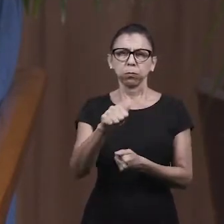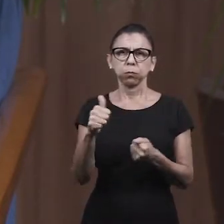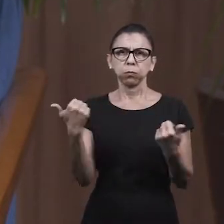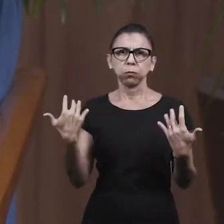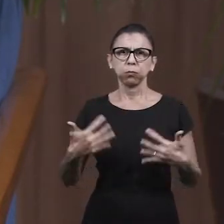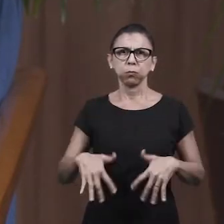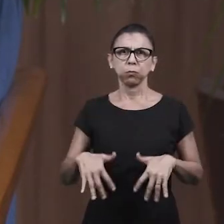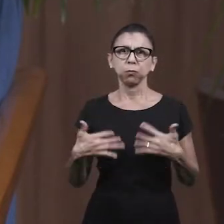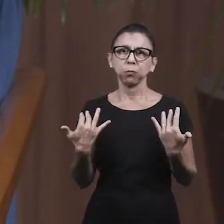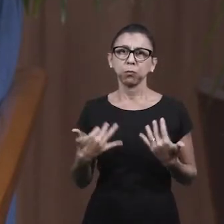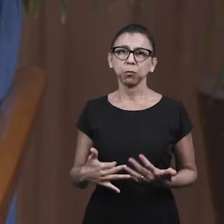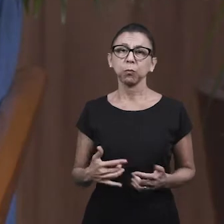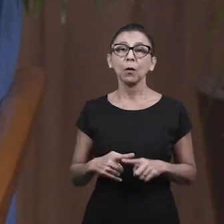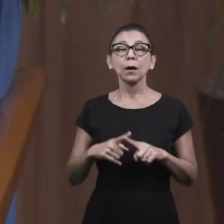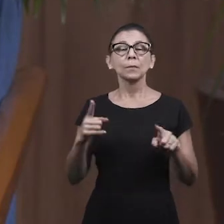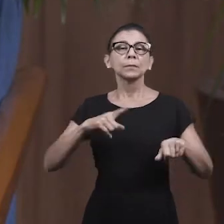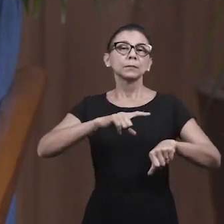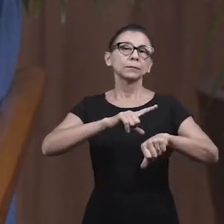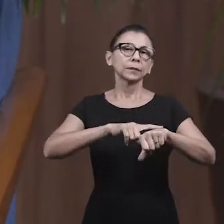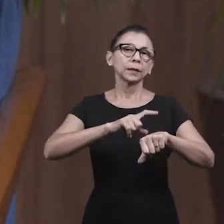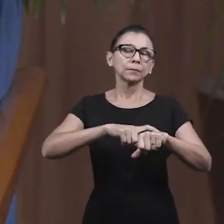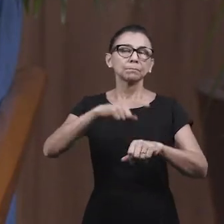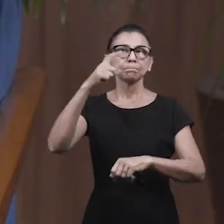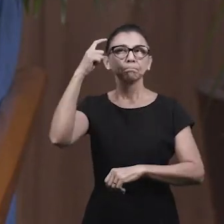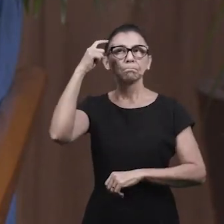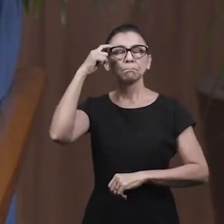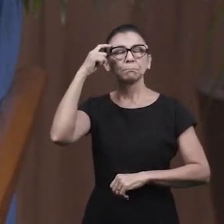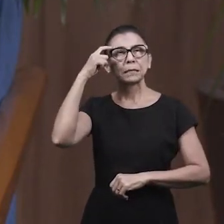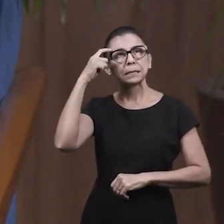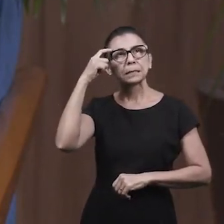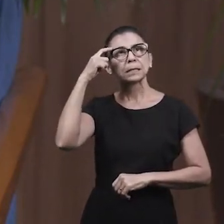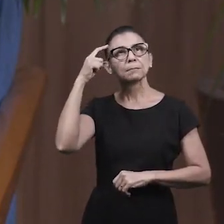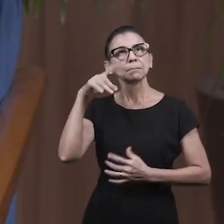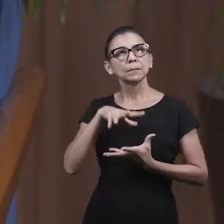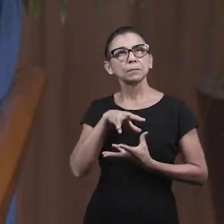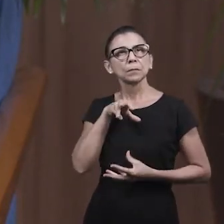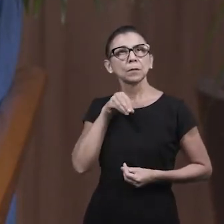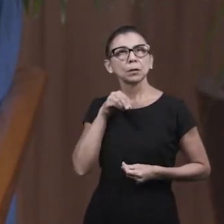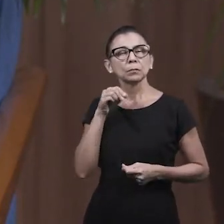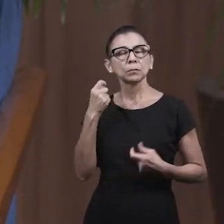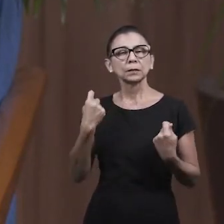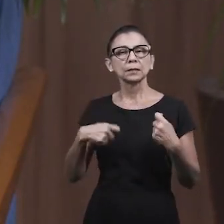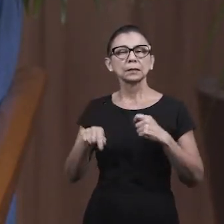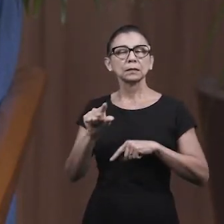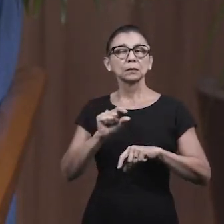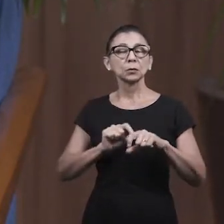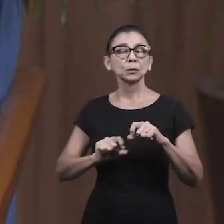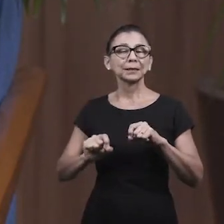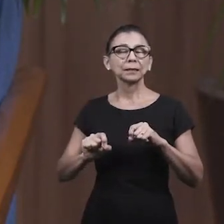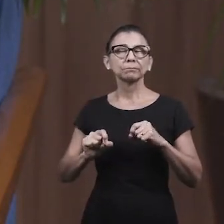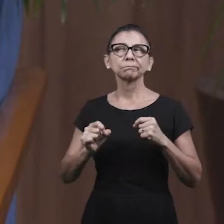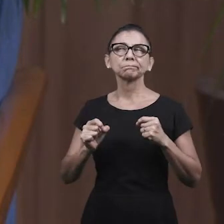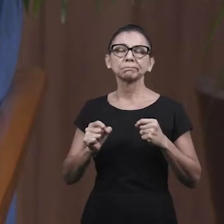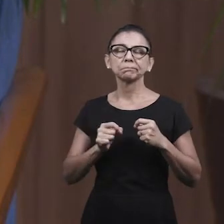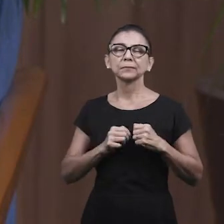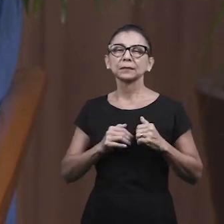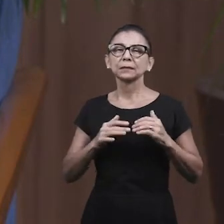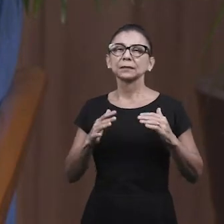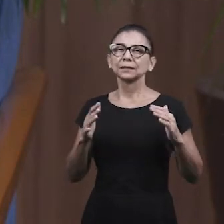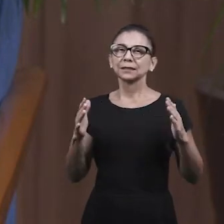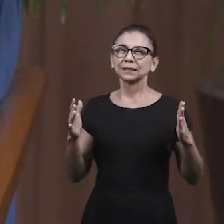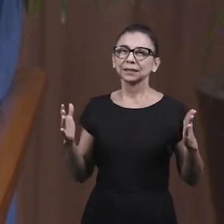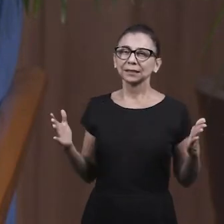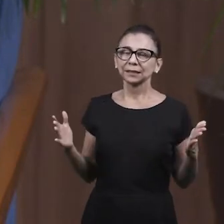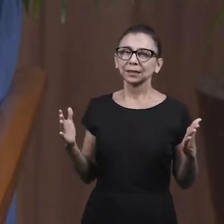l'humanité, mais c'est encore temps de réfléchir sur qu'est-ce que votre âme a vraiment besoin. Ouvrez